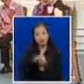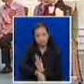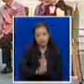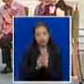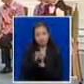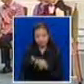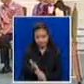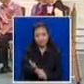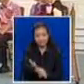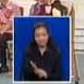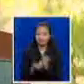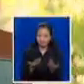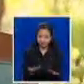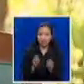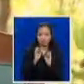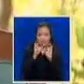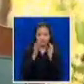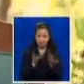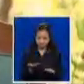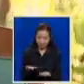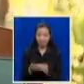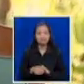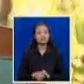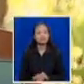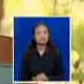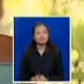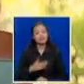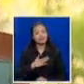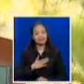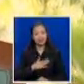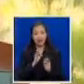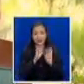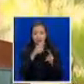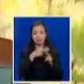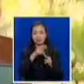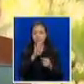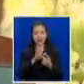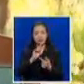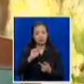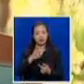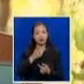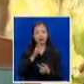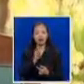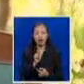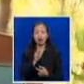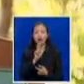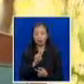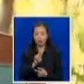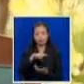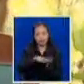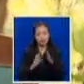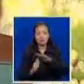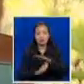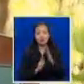ครับเชิญเลยครับคุณครูทท่านนะคะคือดิฉันคุณครูมอรเพชรทองนะคะจำอนุบาลนครราชสีมาแล้วก็เป็นตัว